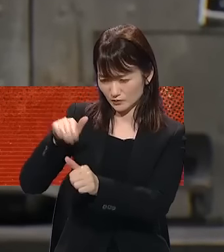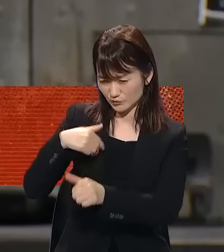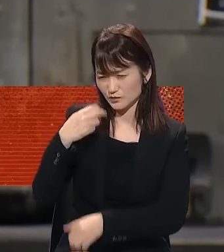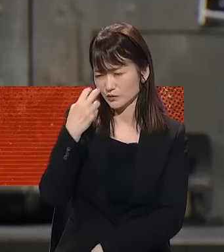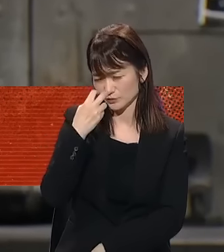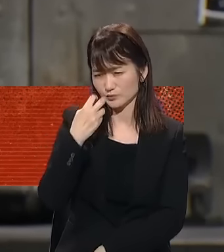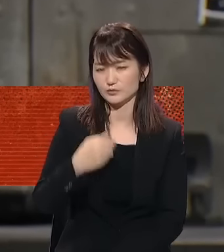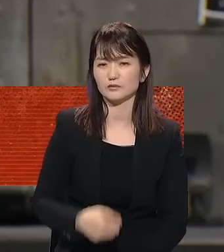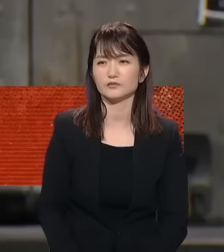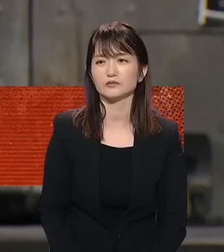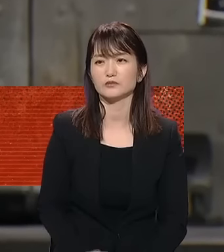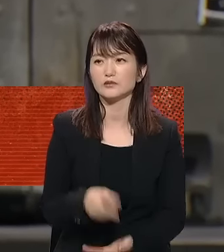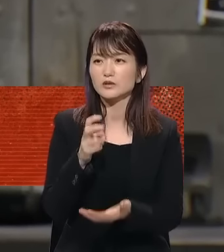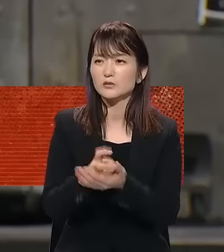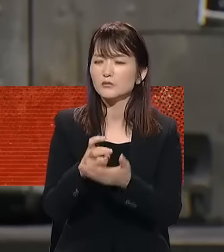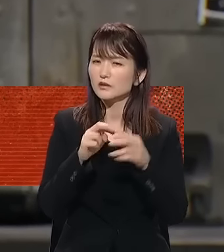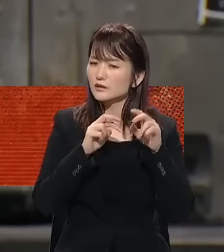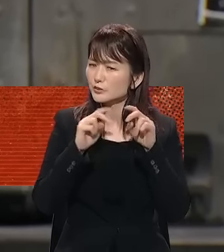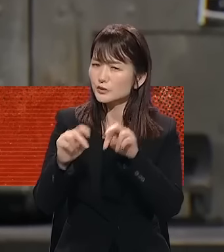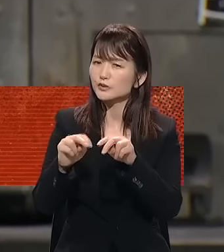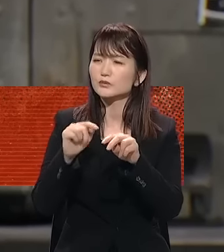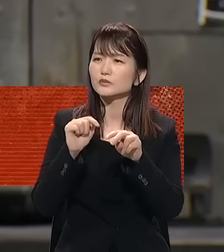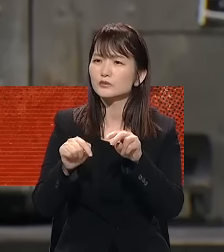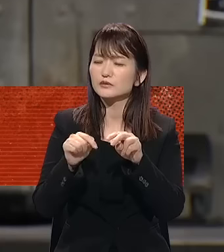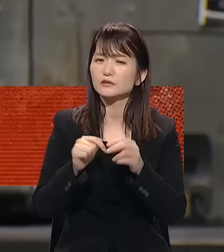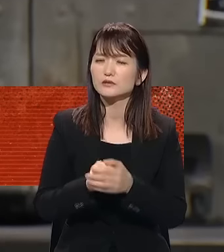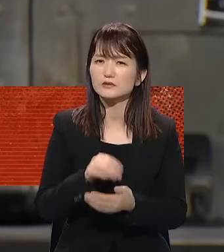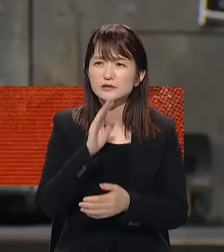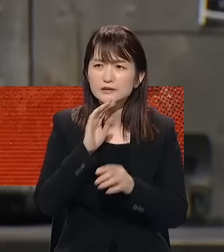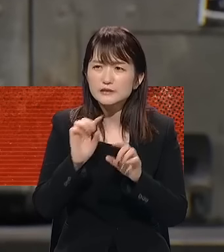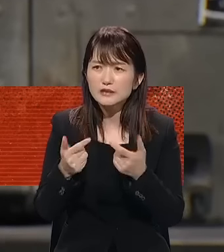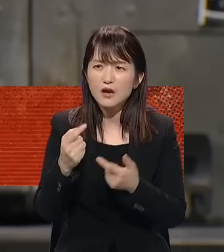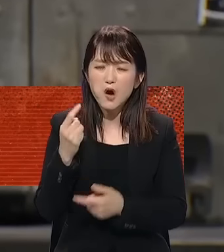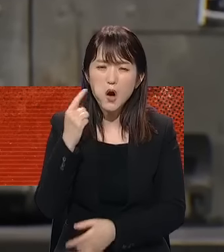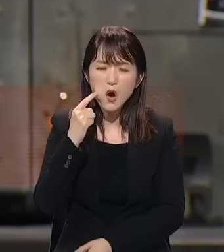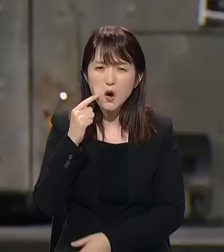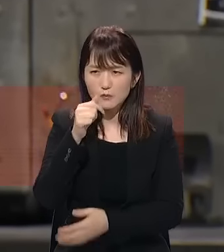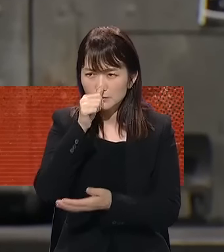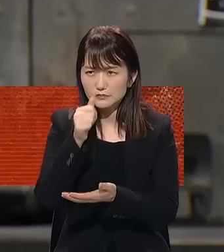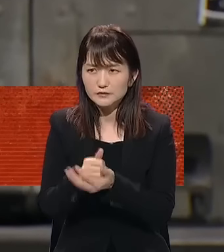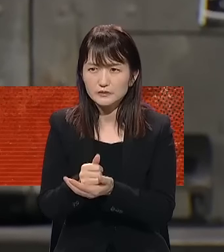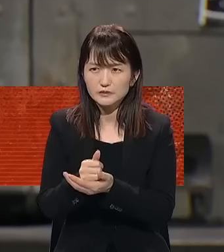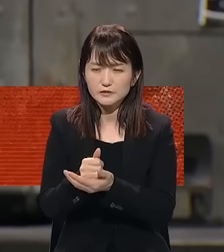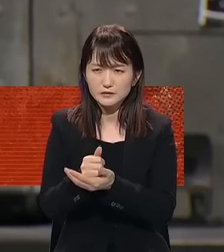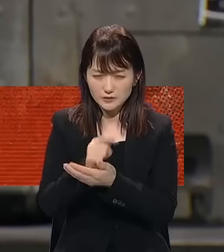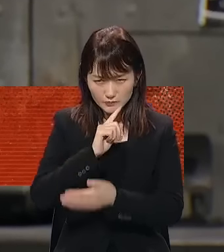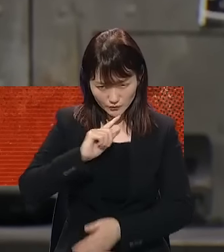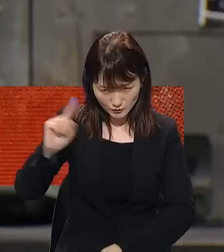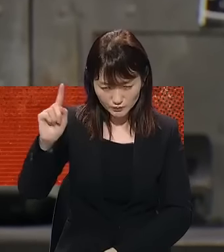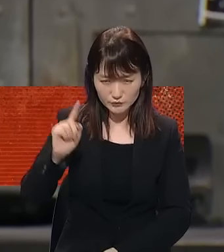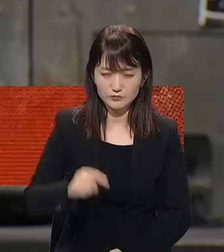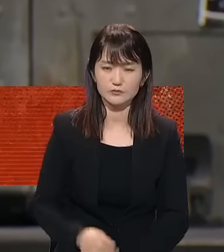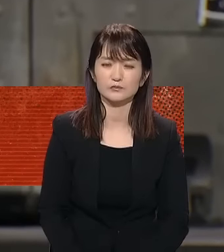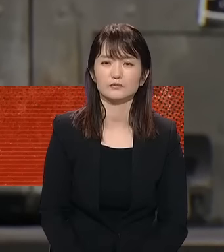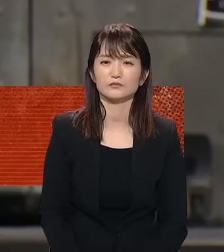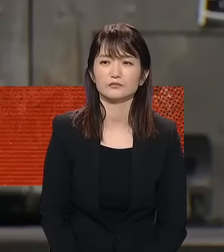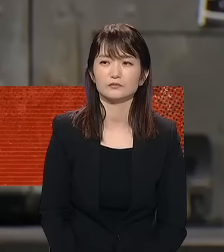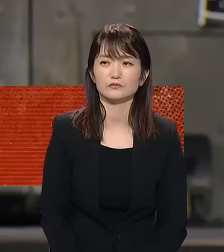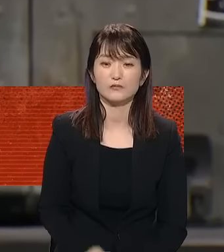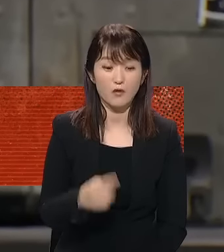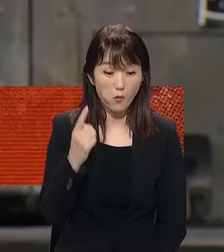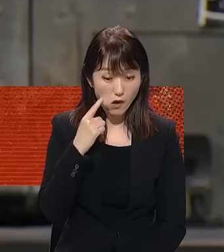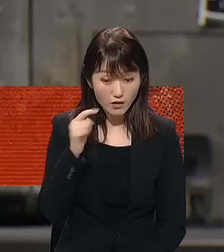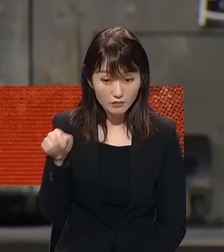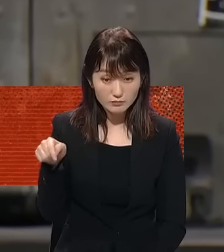겁니다. 법적 다툼이라 하는 것은 이게 사실이 아니면 무고죄로 뭐 맞고소를 하든지 그렇죠. 아니면